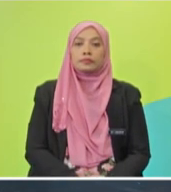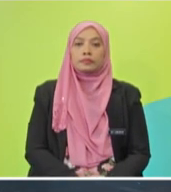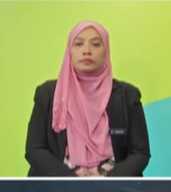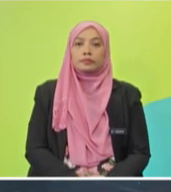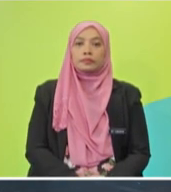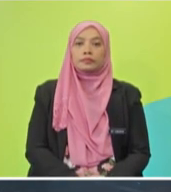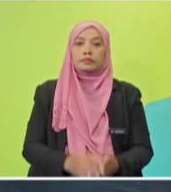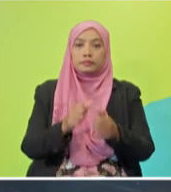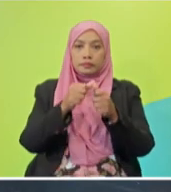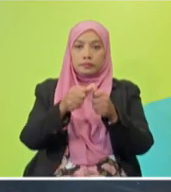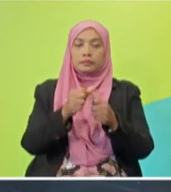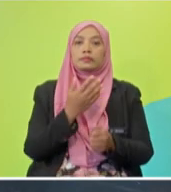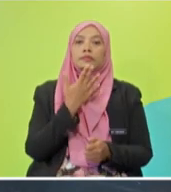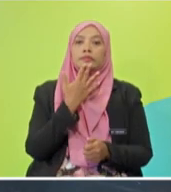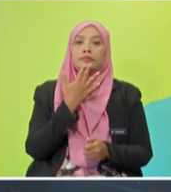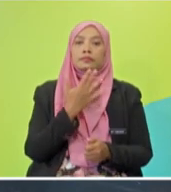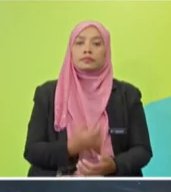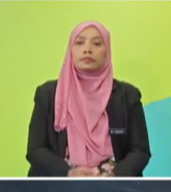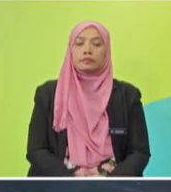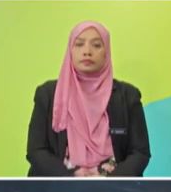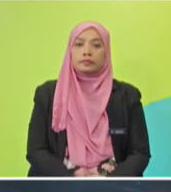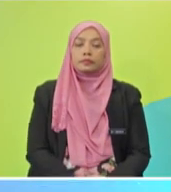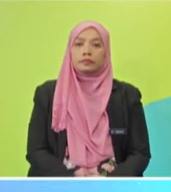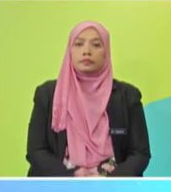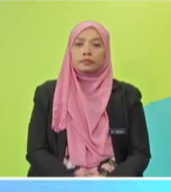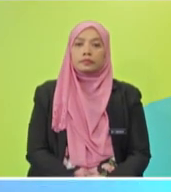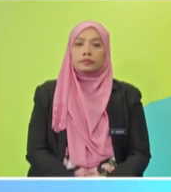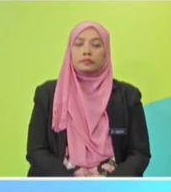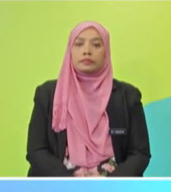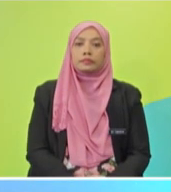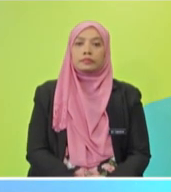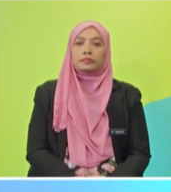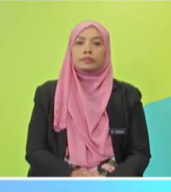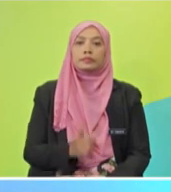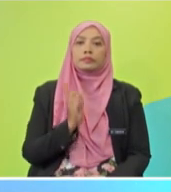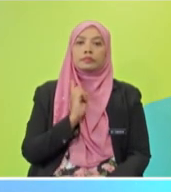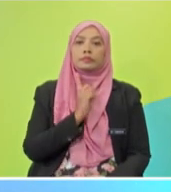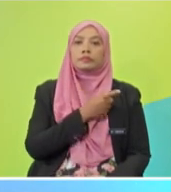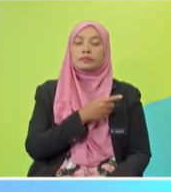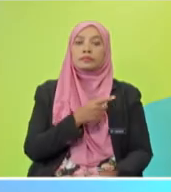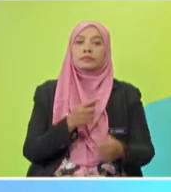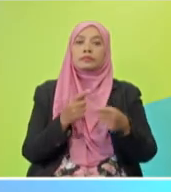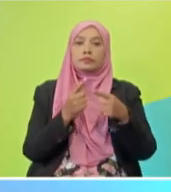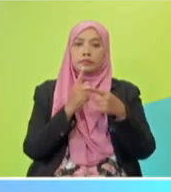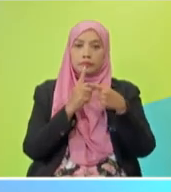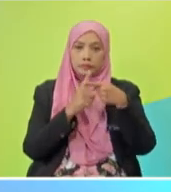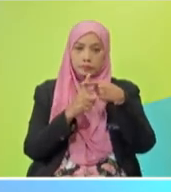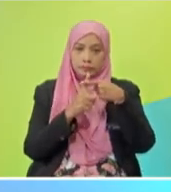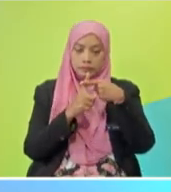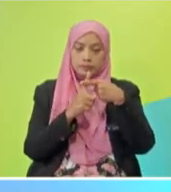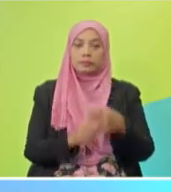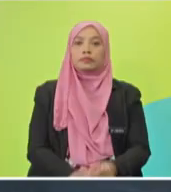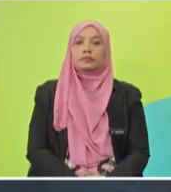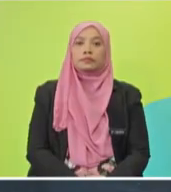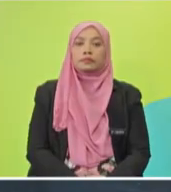warna hijau. Jadi kita tambah menjadi 3 kuantiti. Okey. Kalau Sean nak cuba, Sean cuba